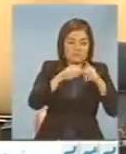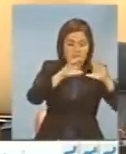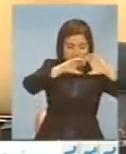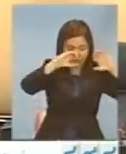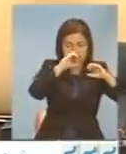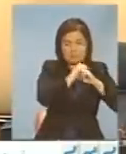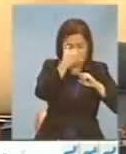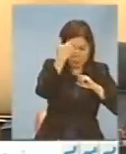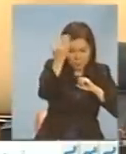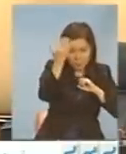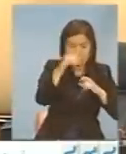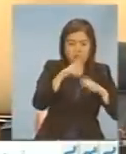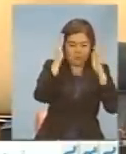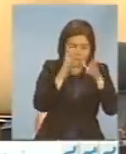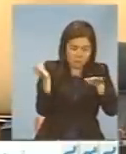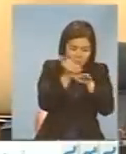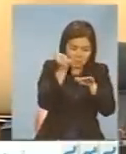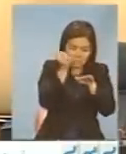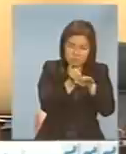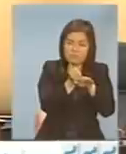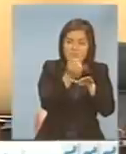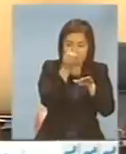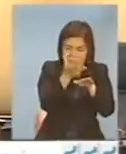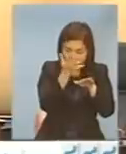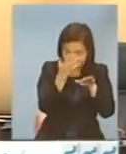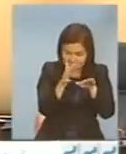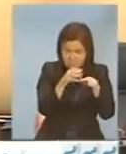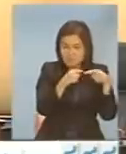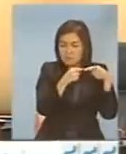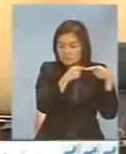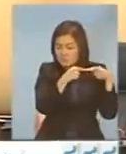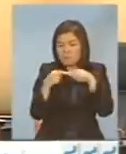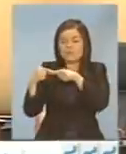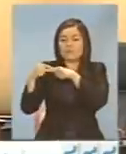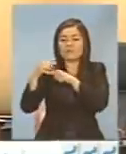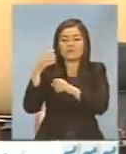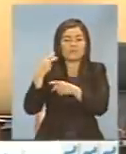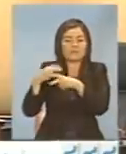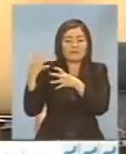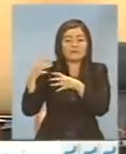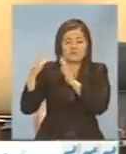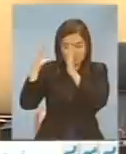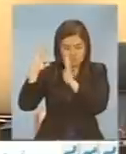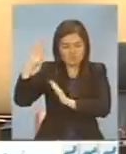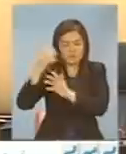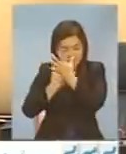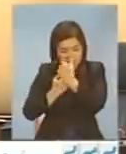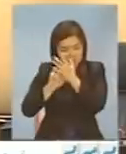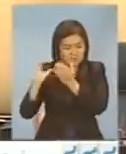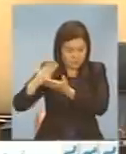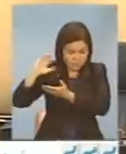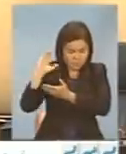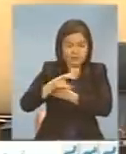ได้ชัดเจนมีจำนวนผู้โดยสารในระยะเริ่มต้นการขยายต่อไม่ยากครับในการหาคนมาร่วมทุนดังนั้นผมก็ยืนยันว่